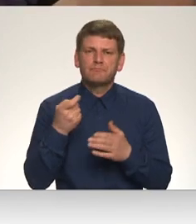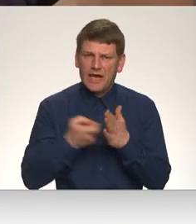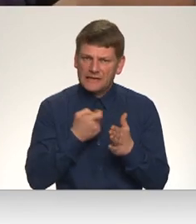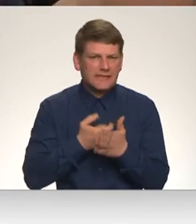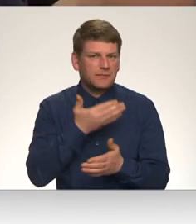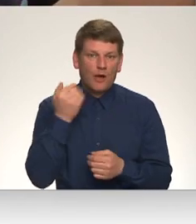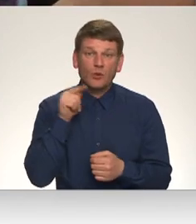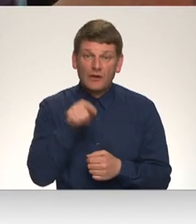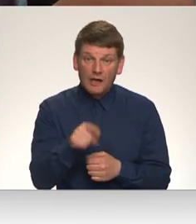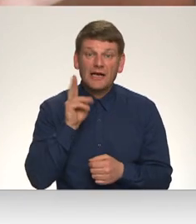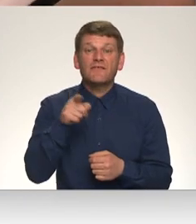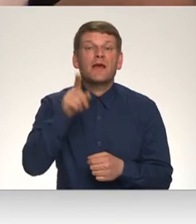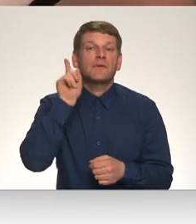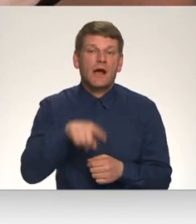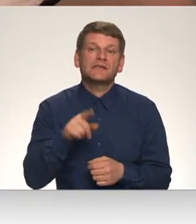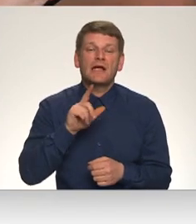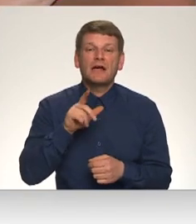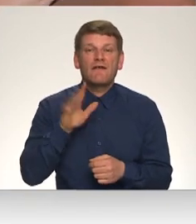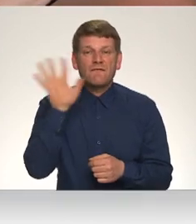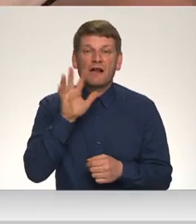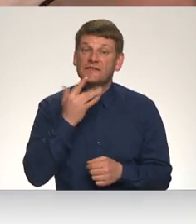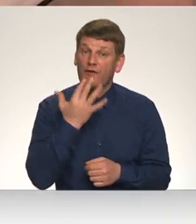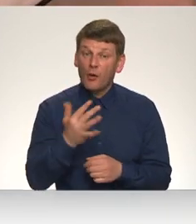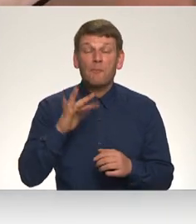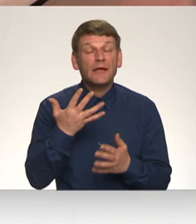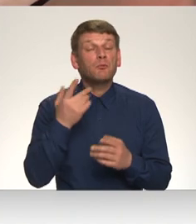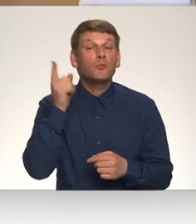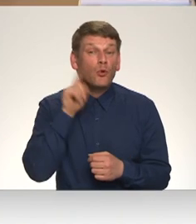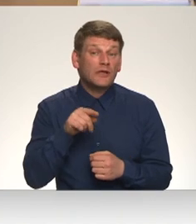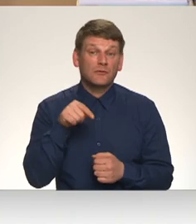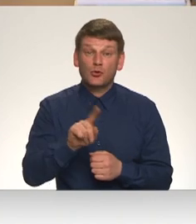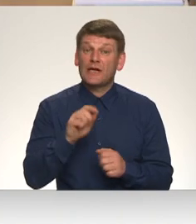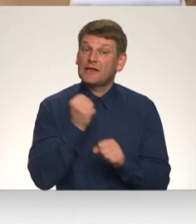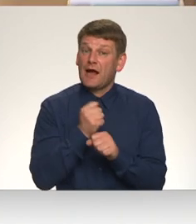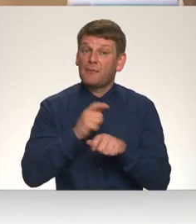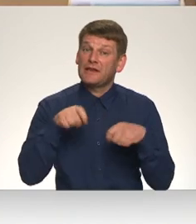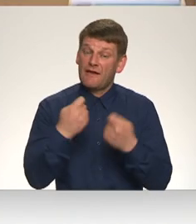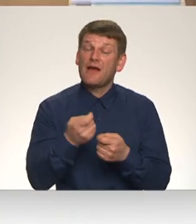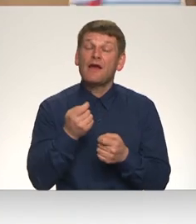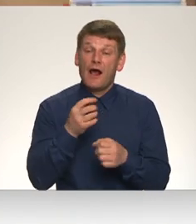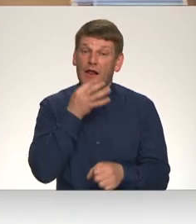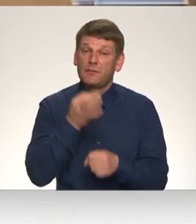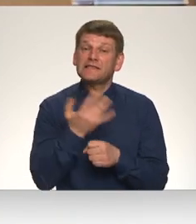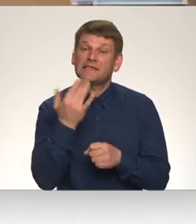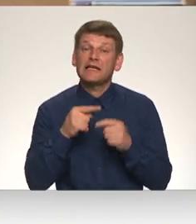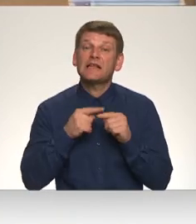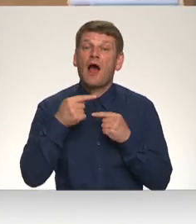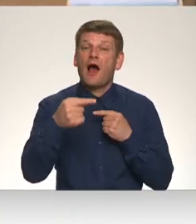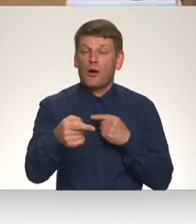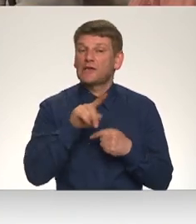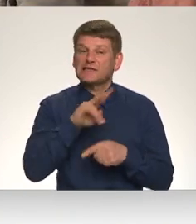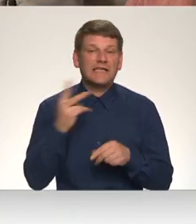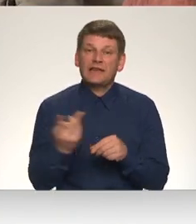nav tādas, ka viņiem būtu jāzina valsts valoda, bet, nu, protams, tur ir darba devēja atbildība, nu, cik tālu tas